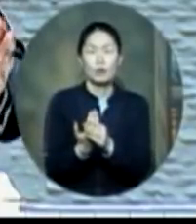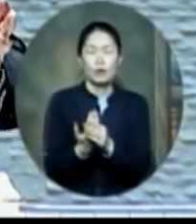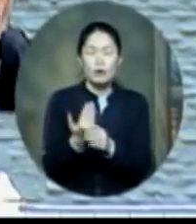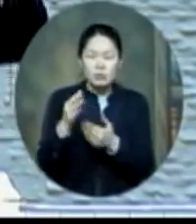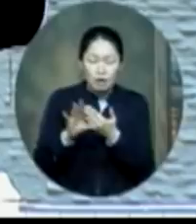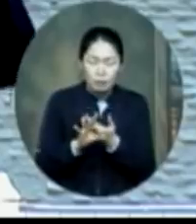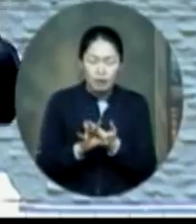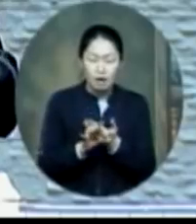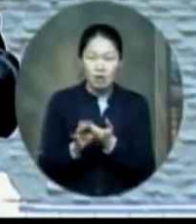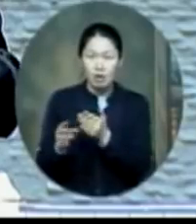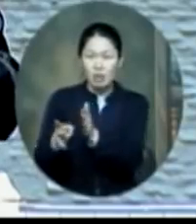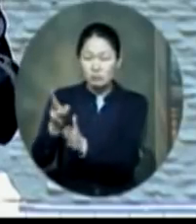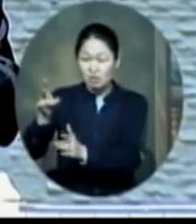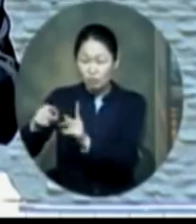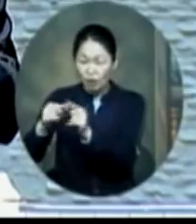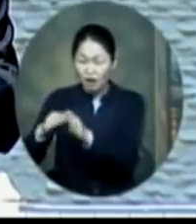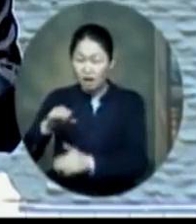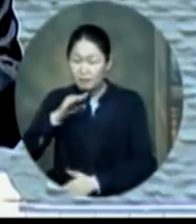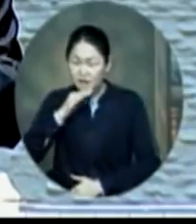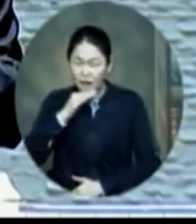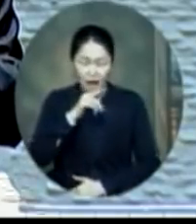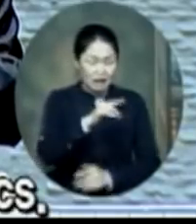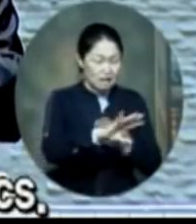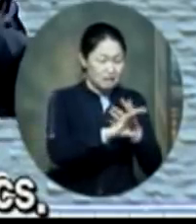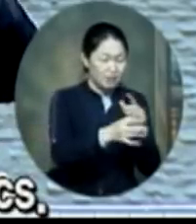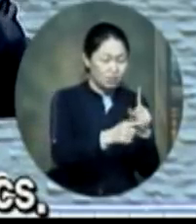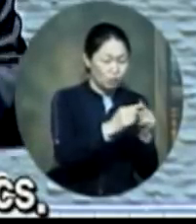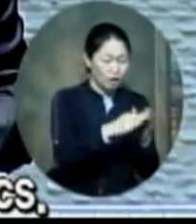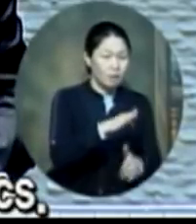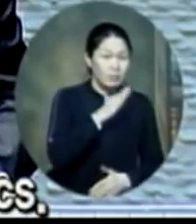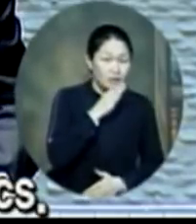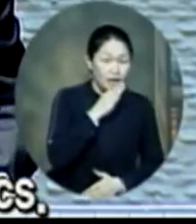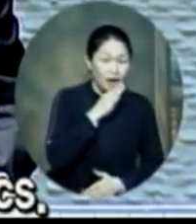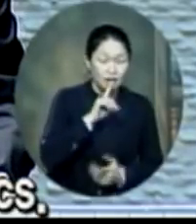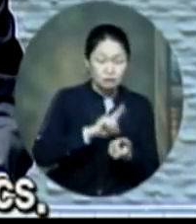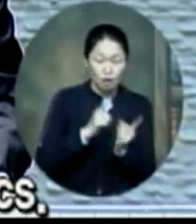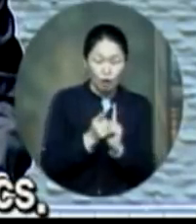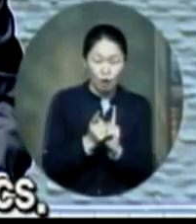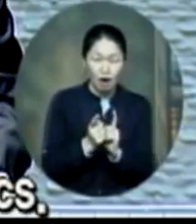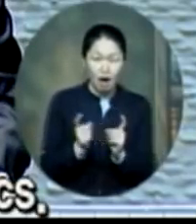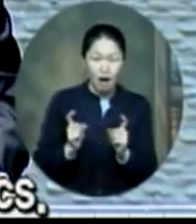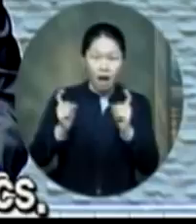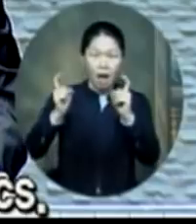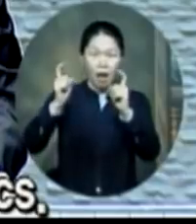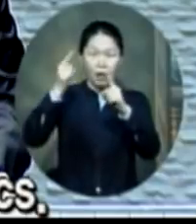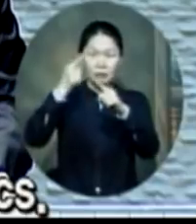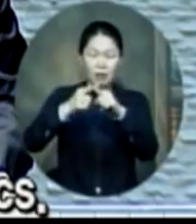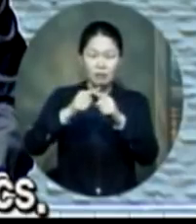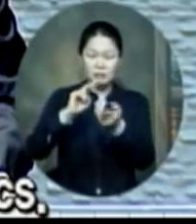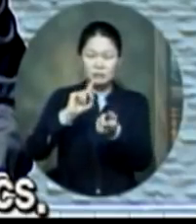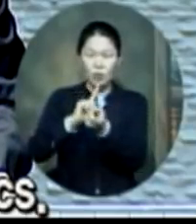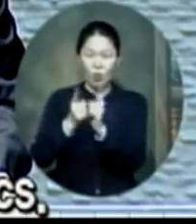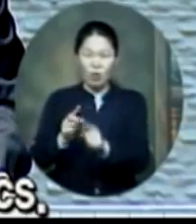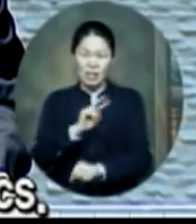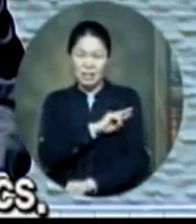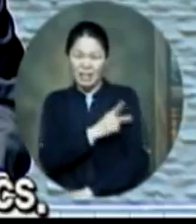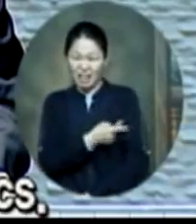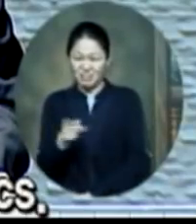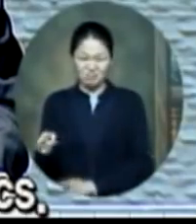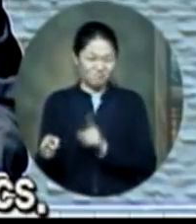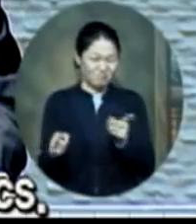그러면 예루살렘 교회가 옳으냐 이방인 교회가 옳으냐 이런 문제를 가다가 서로가 이단이라고 막 할 수가 있는